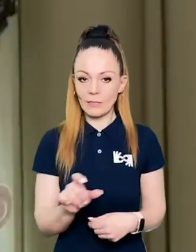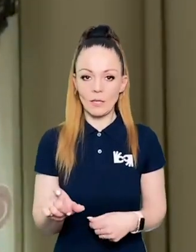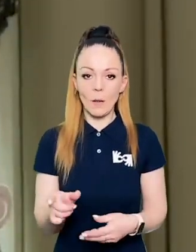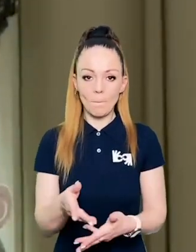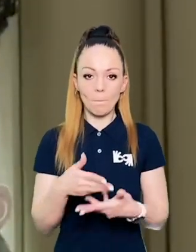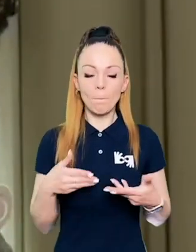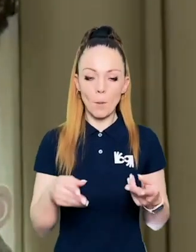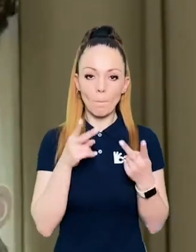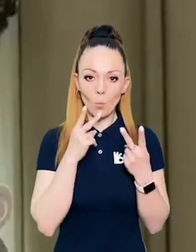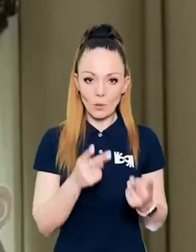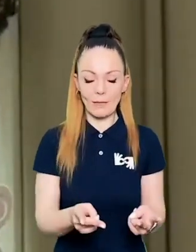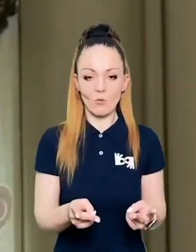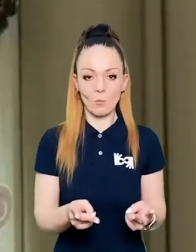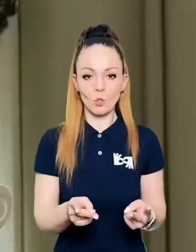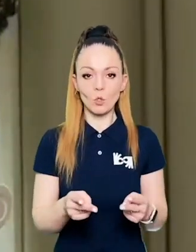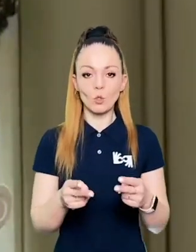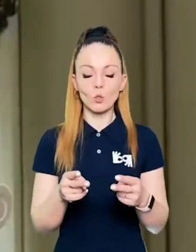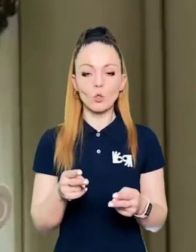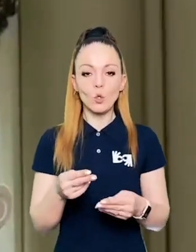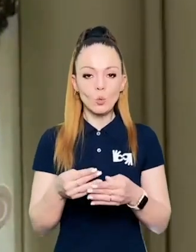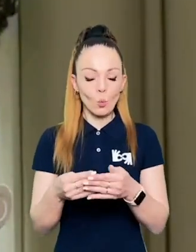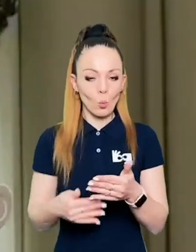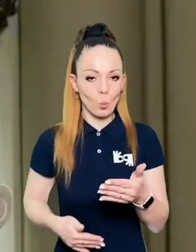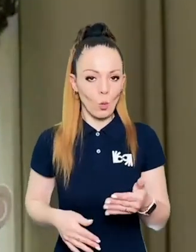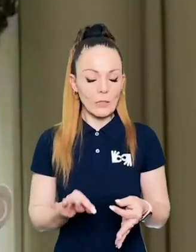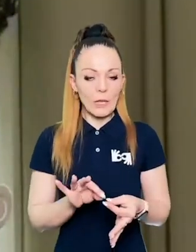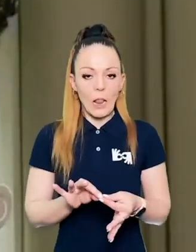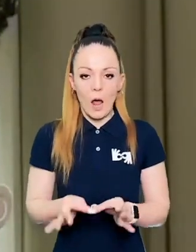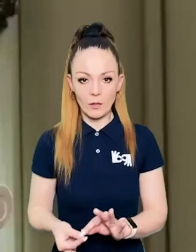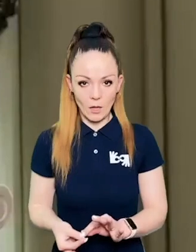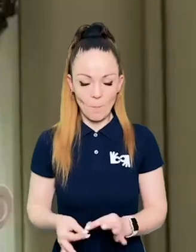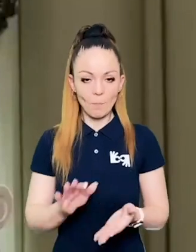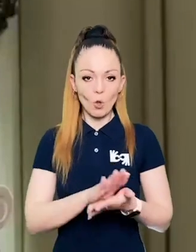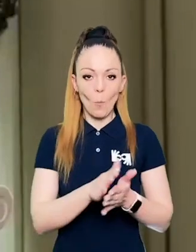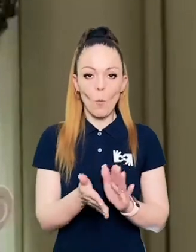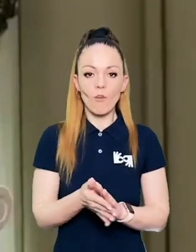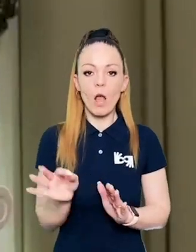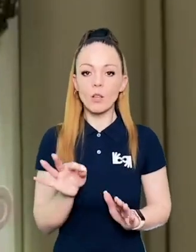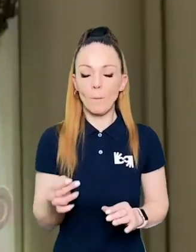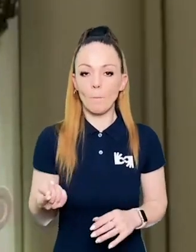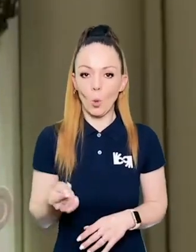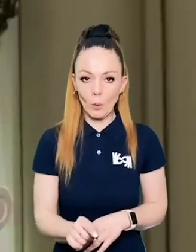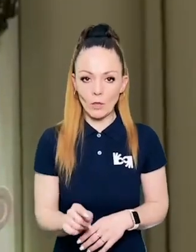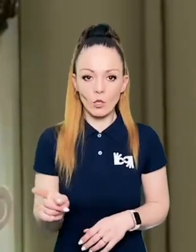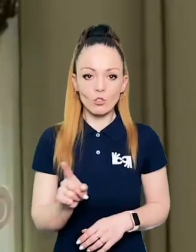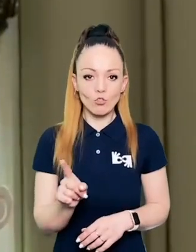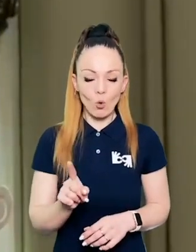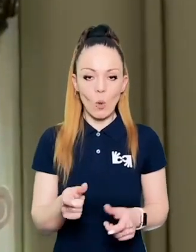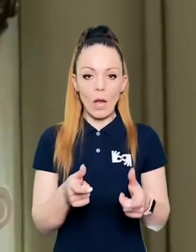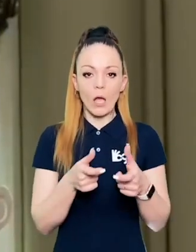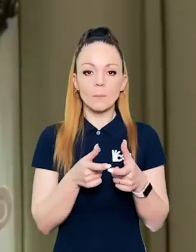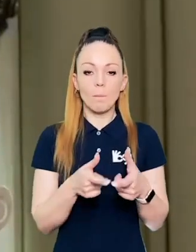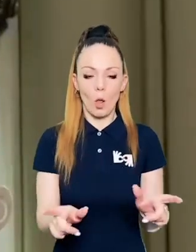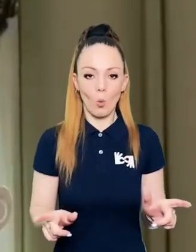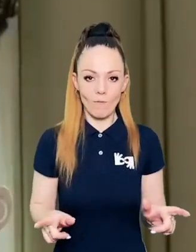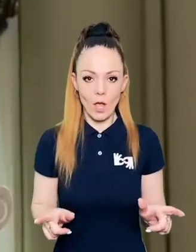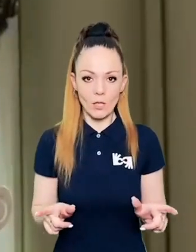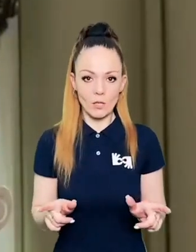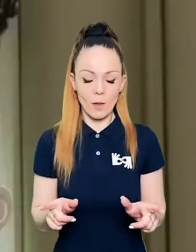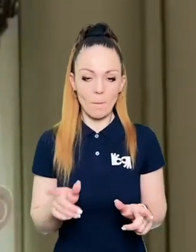вивезення всіх. Ну, подивимось. Структура складна. Домовлялись про те, що